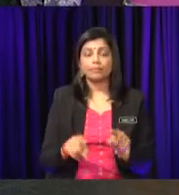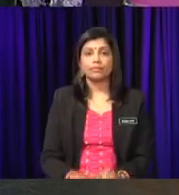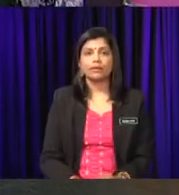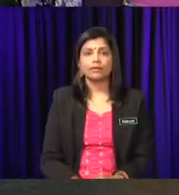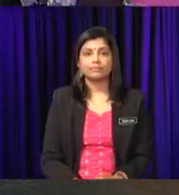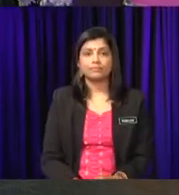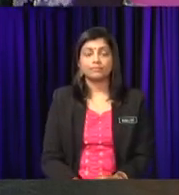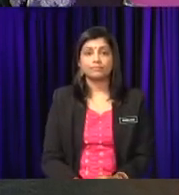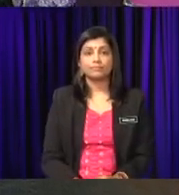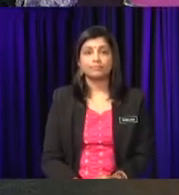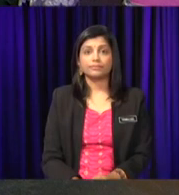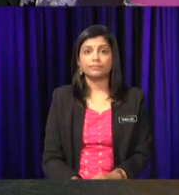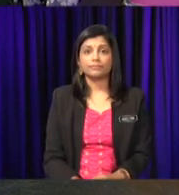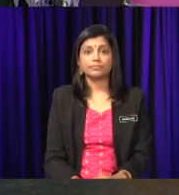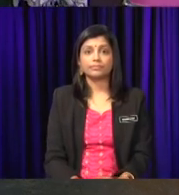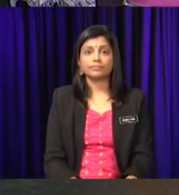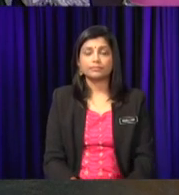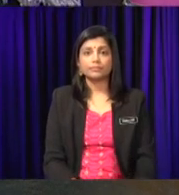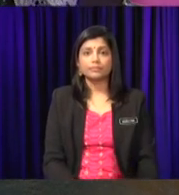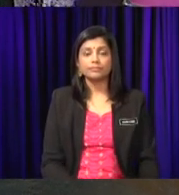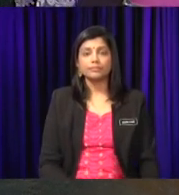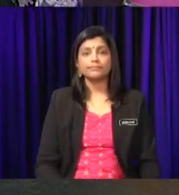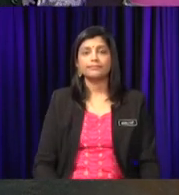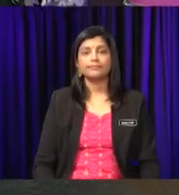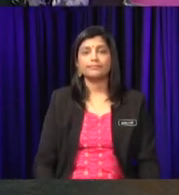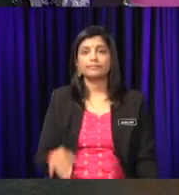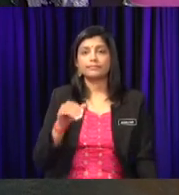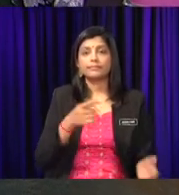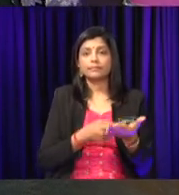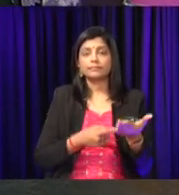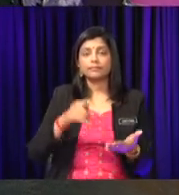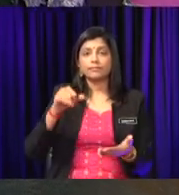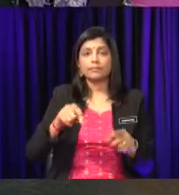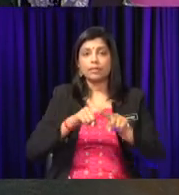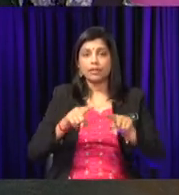oke satu jawaban cepat apa yang sama Dalam bahan ini